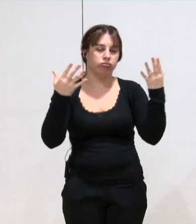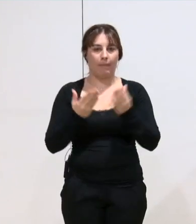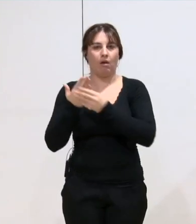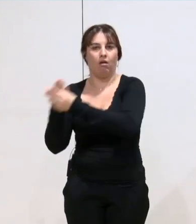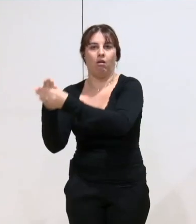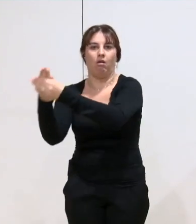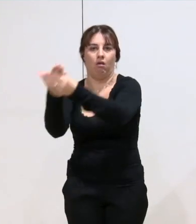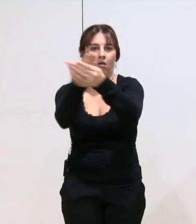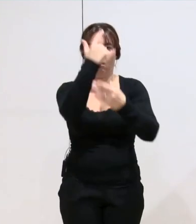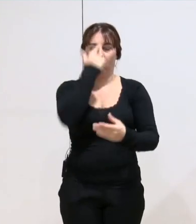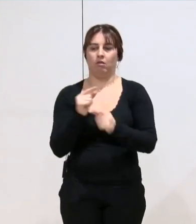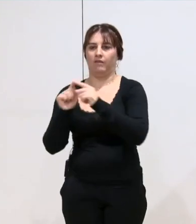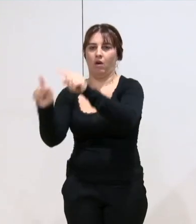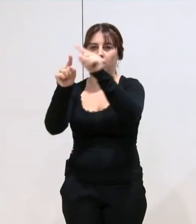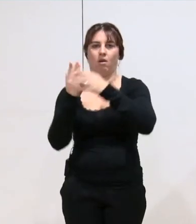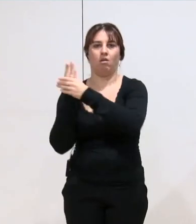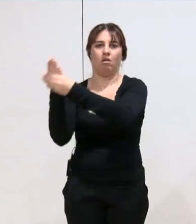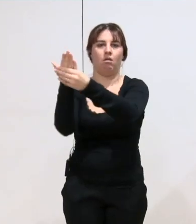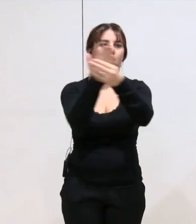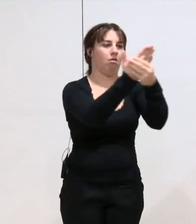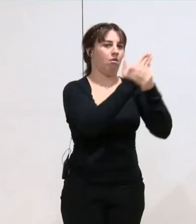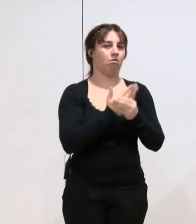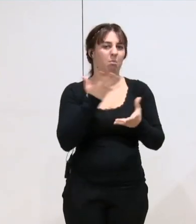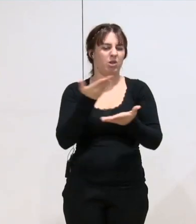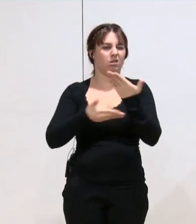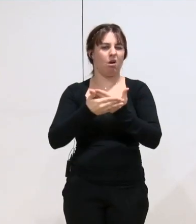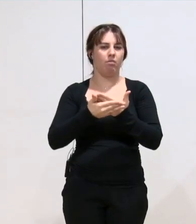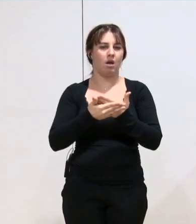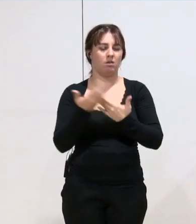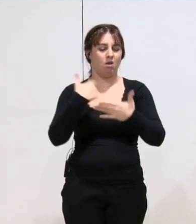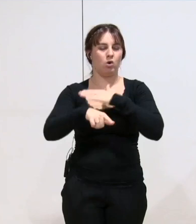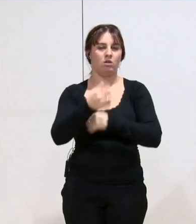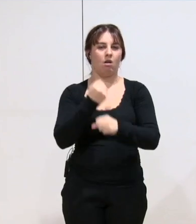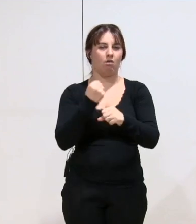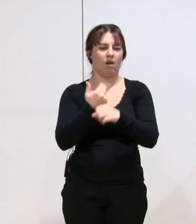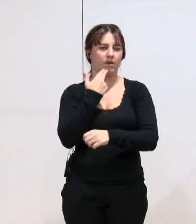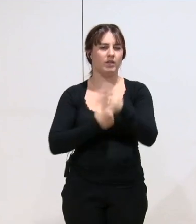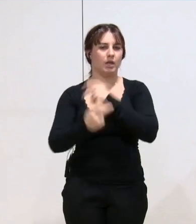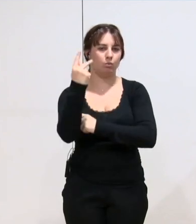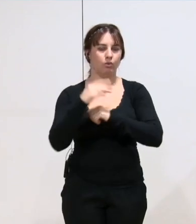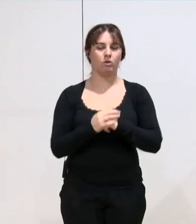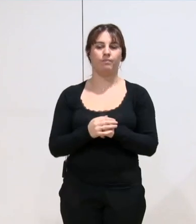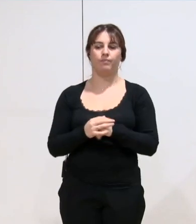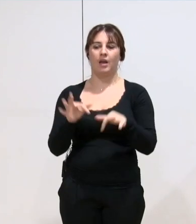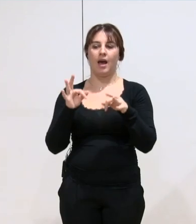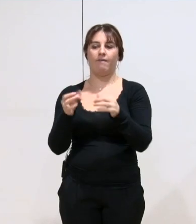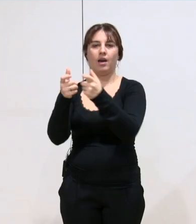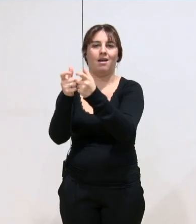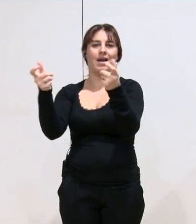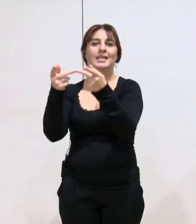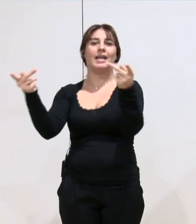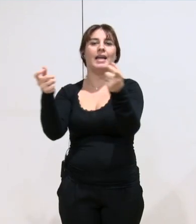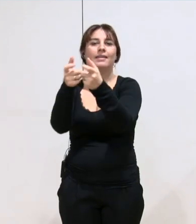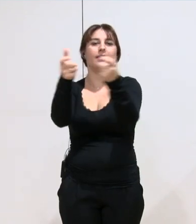donc un logiciel pourrait faciliter le travail. Les préconisations en ce qui concerne les satellites. La